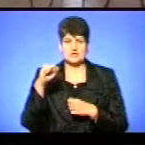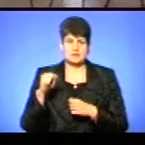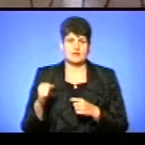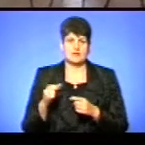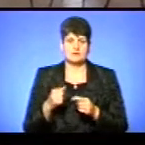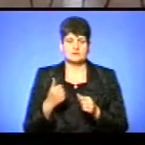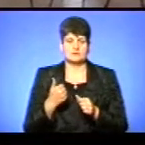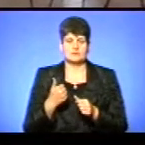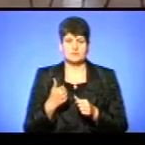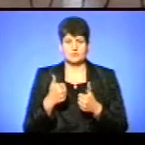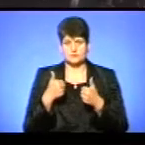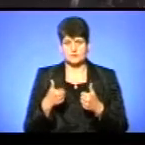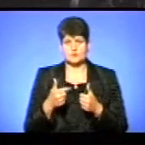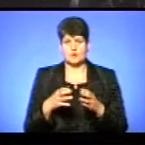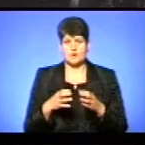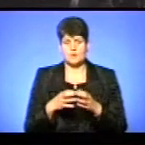України.